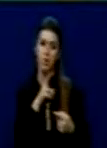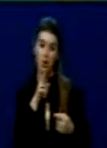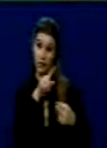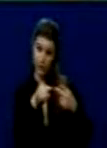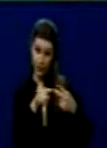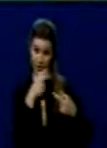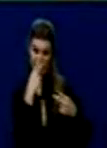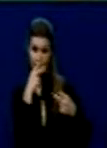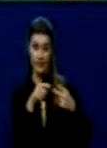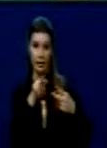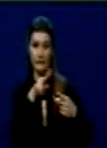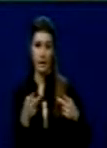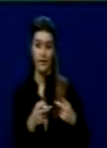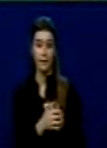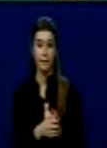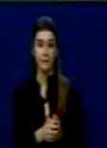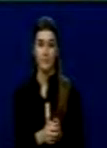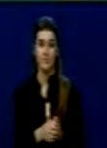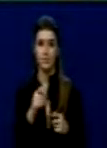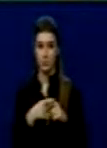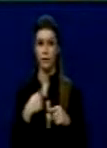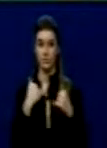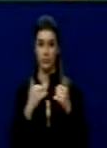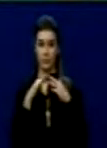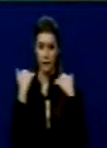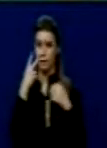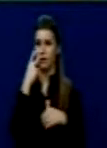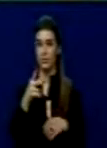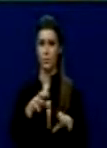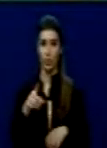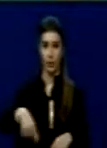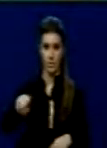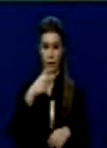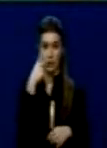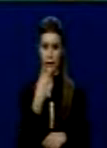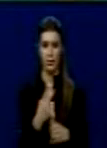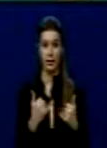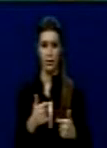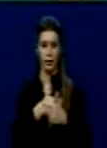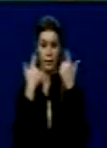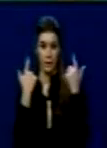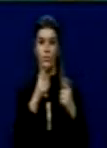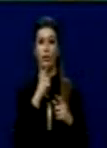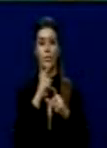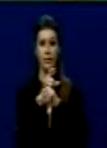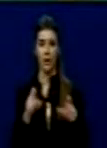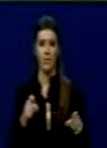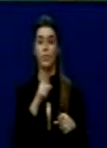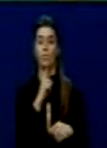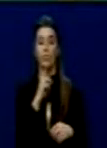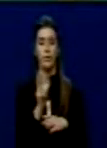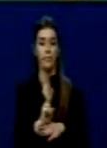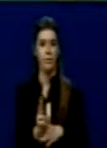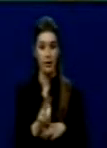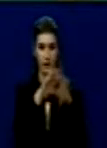sherrin 2. E cila është sherri 2? Edhe jam shumë I lumtur që jam këtu edhe punëtor, përfaqësues të punëtorëve që ta shohin këtë seancë dhe ta shohin se çfarë mashtrimi